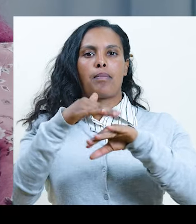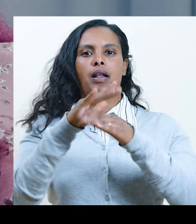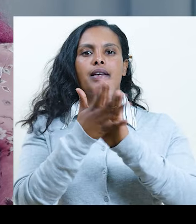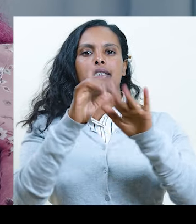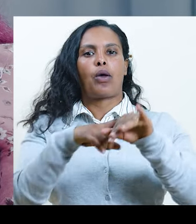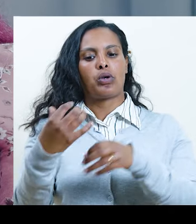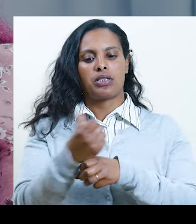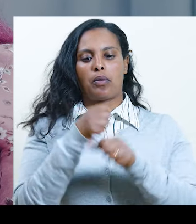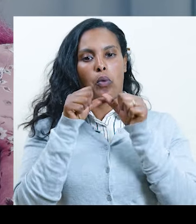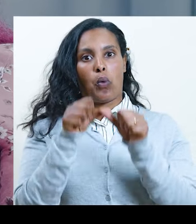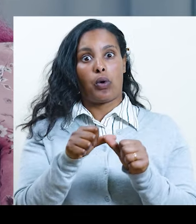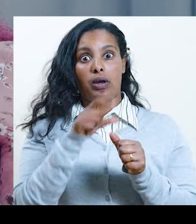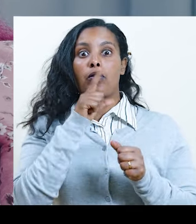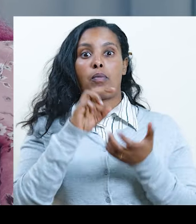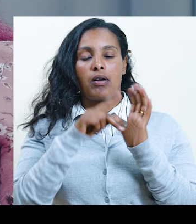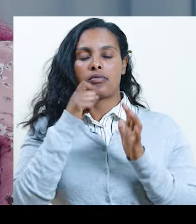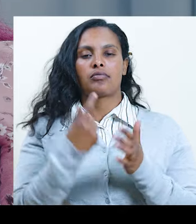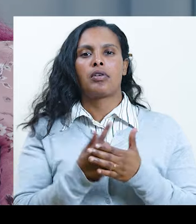ከአንድ አመት በላይ ጊዜ የወሰደ ነው።